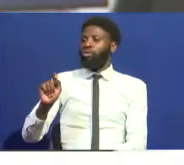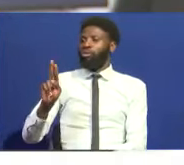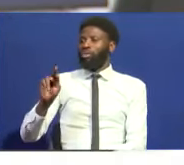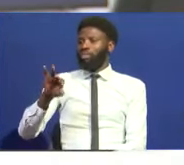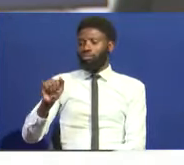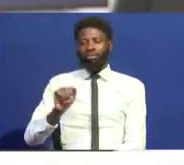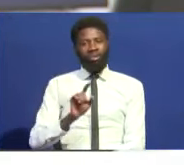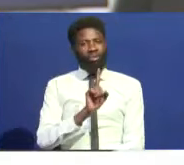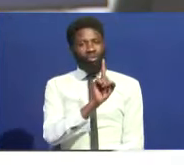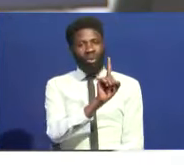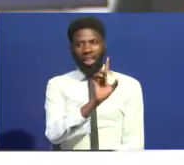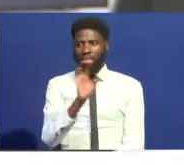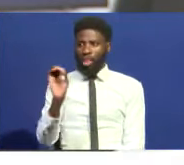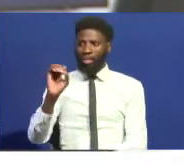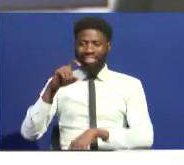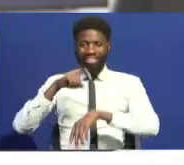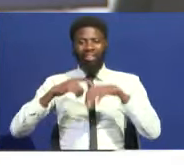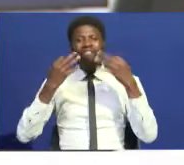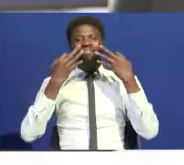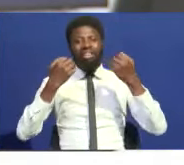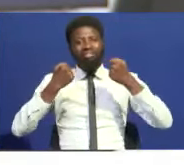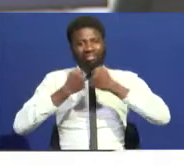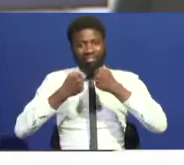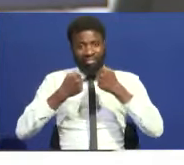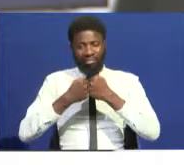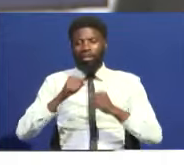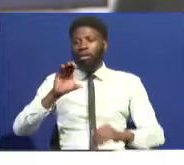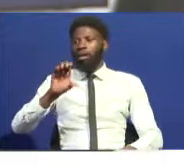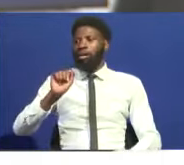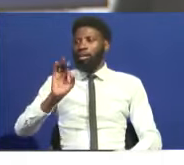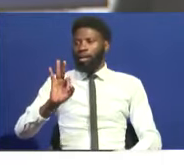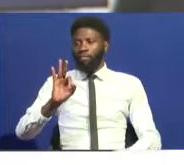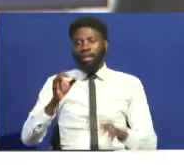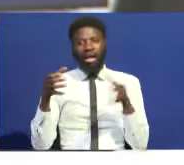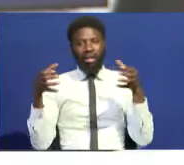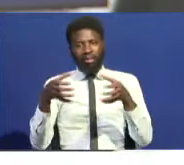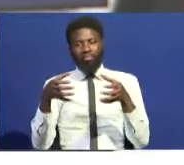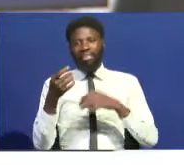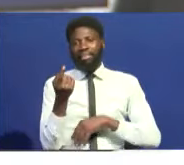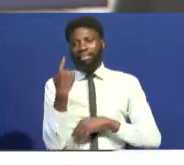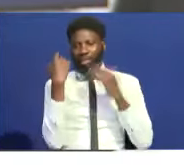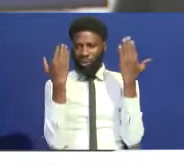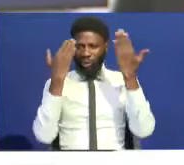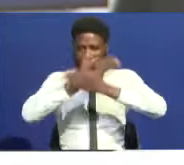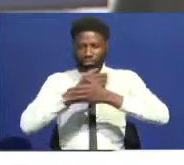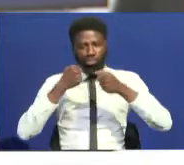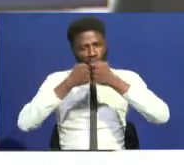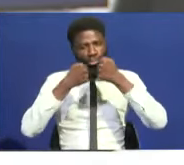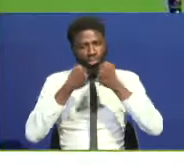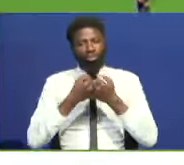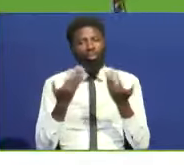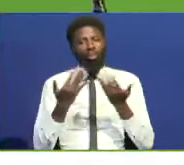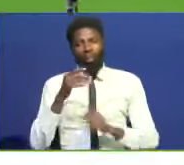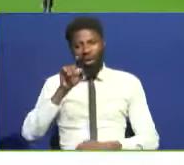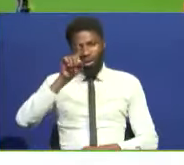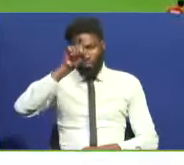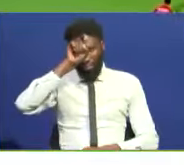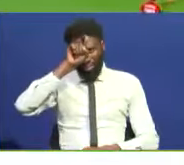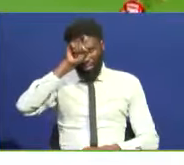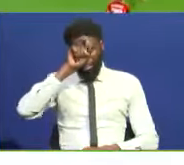kwa sufuri katika fainali ya ligi ya klabu bingwa barani Afrika iliyoandaliwa hiyo jana usiku katika uwanja wa Cairo nchini Misri.